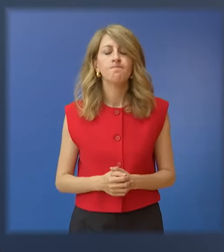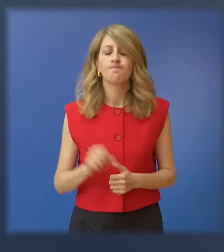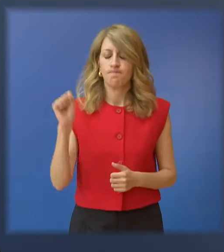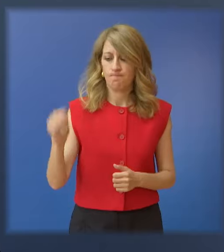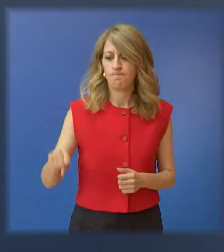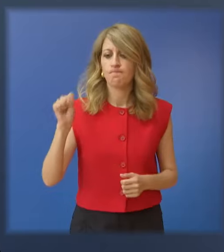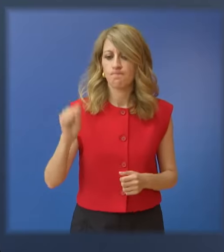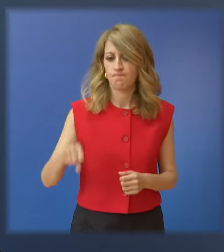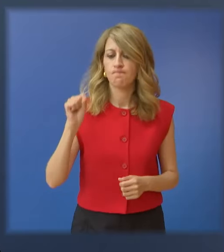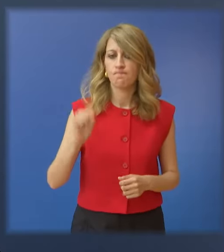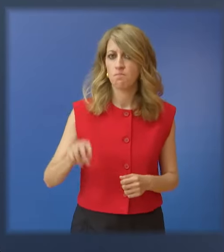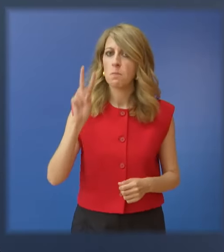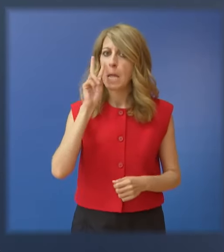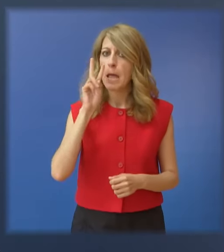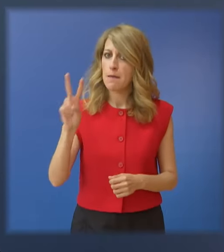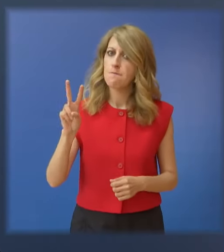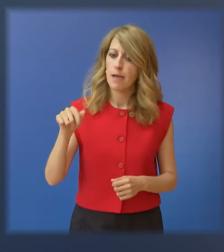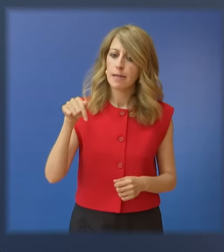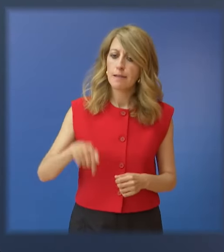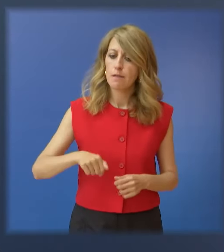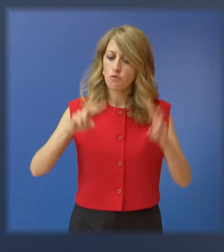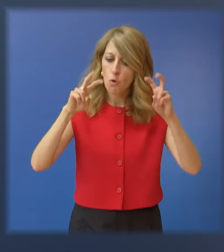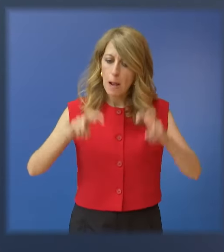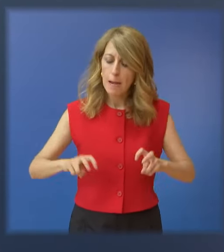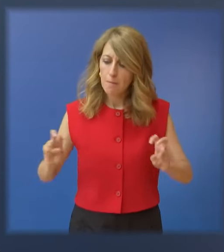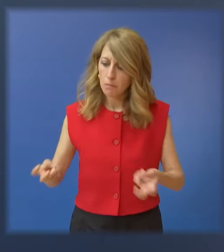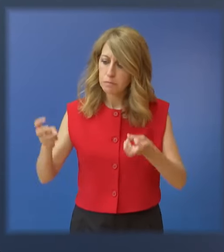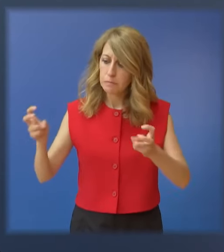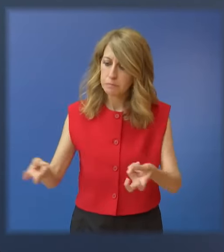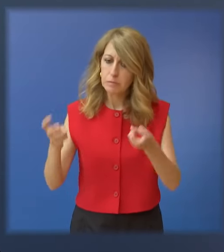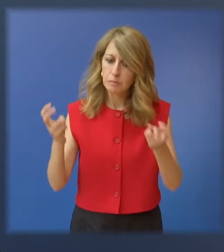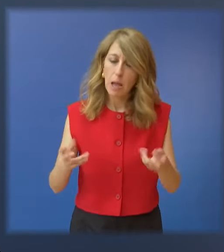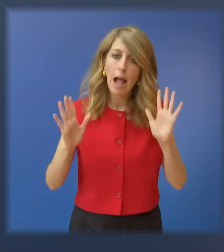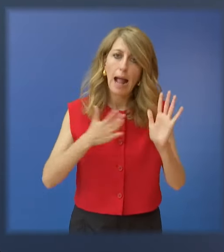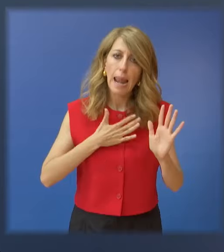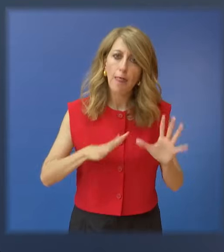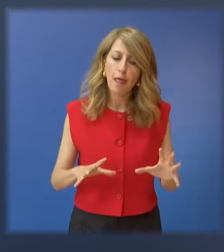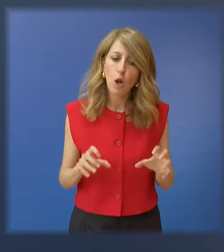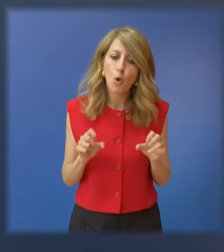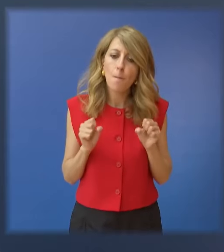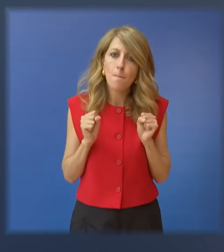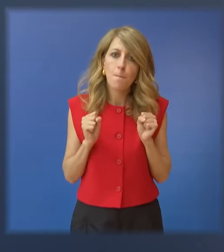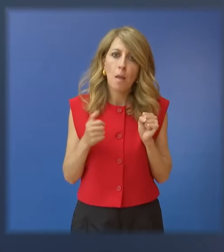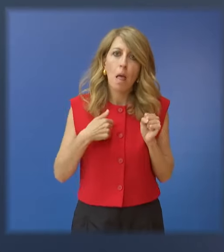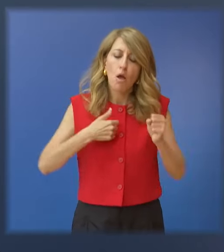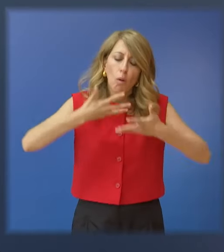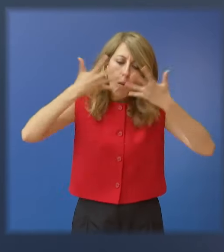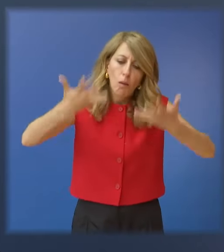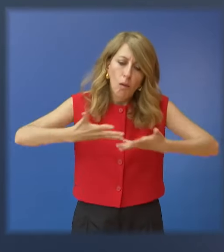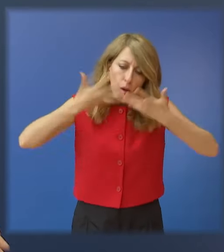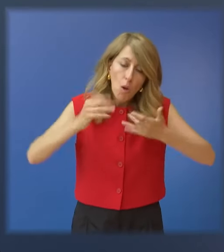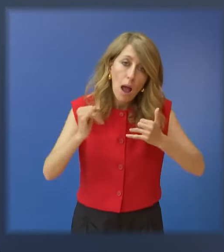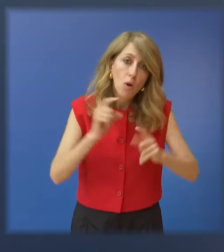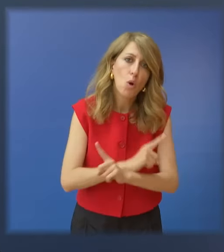συμπεράσματα πρέπει να τα λέμε με μεγάλη αυτοσυγκράτηση γιατί είμαστε στη μέση στην καρδιά μιας ακόμα δύσκολης